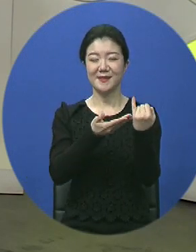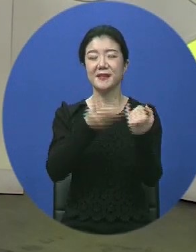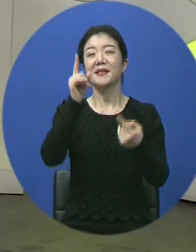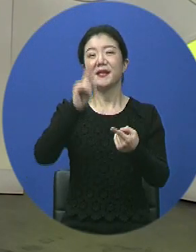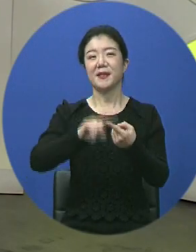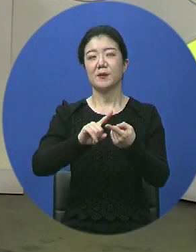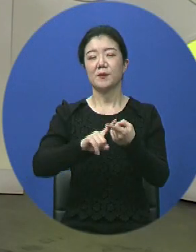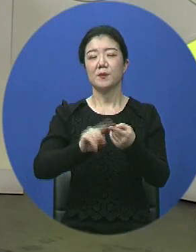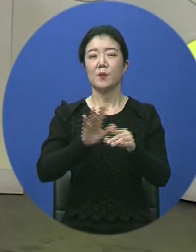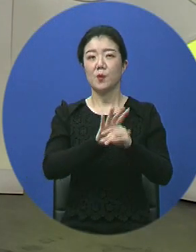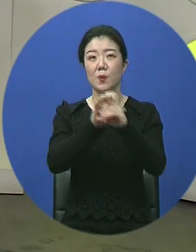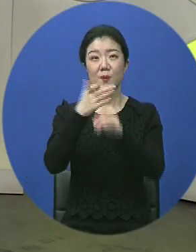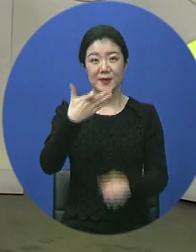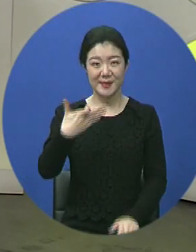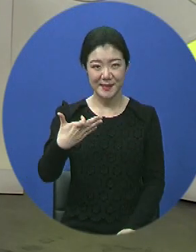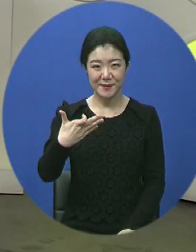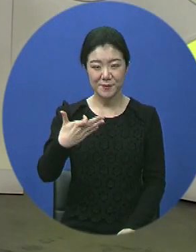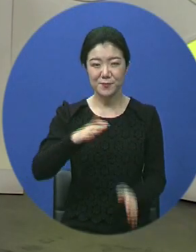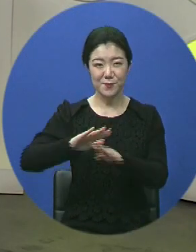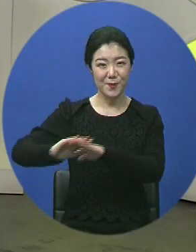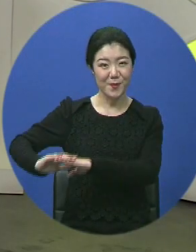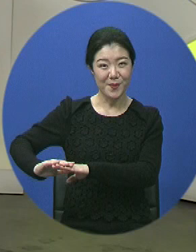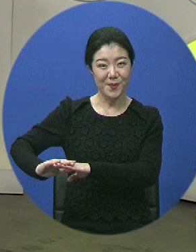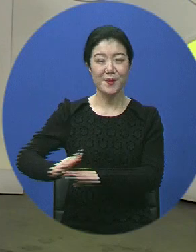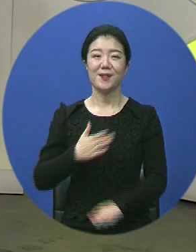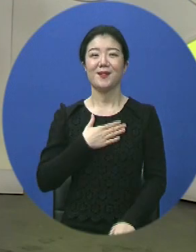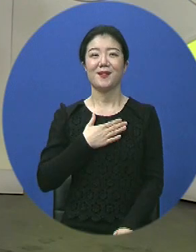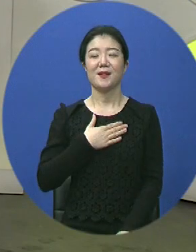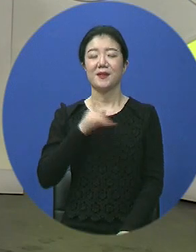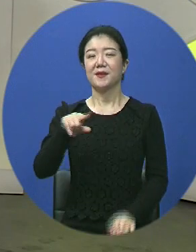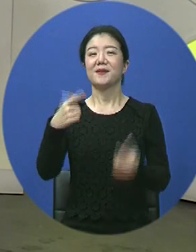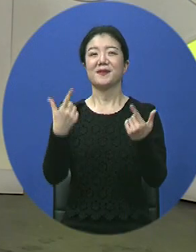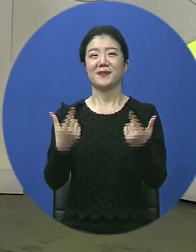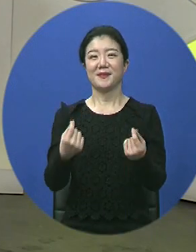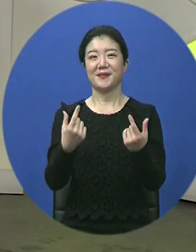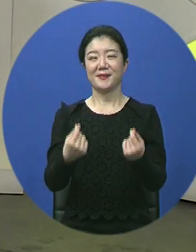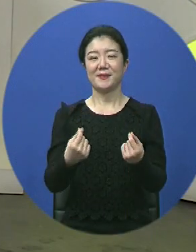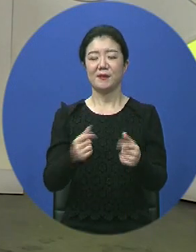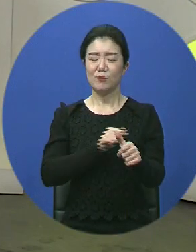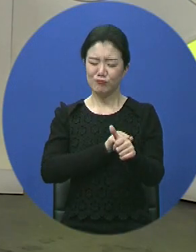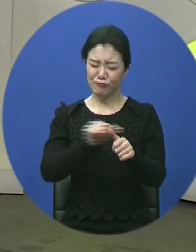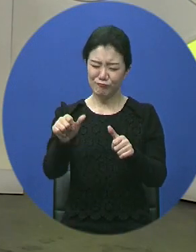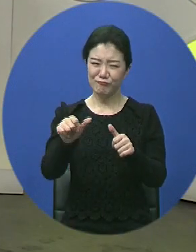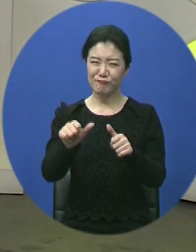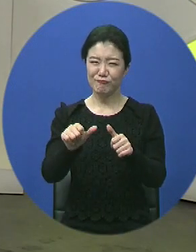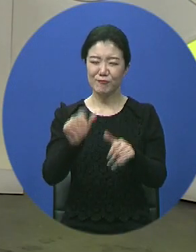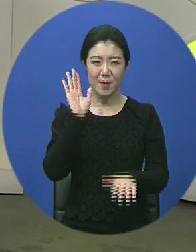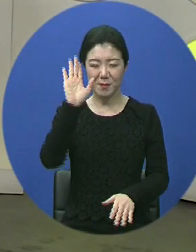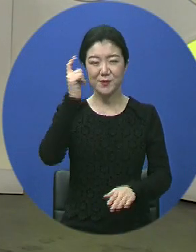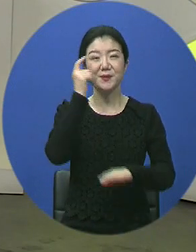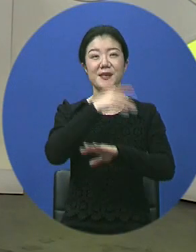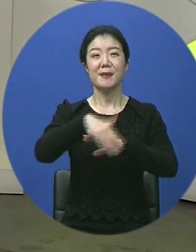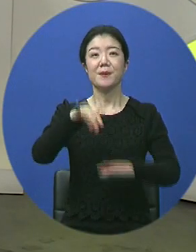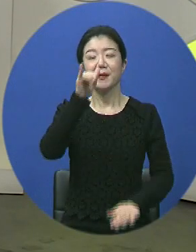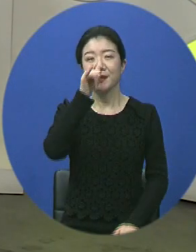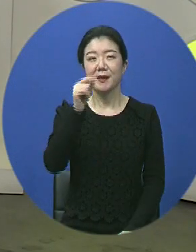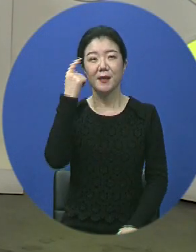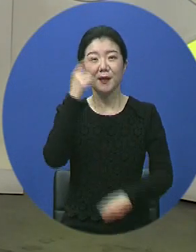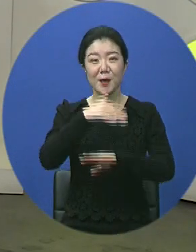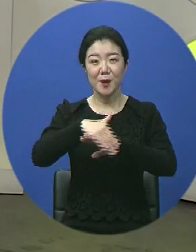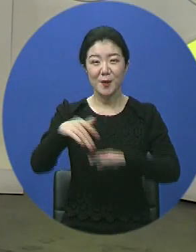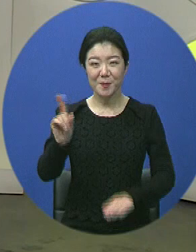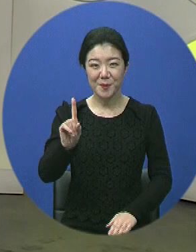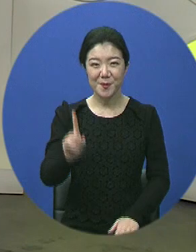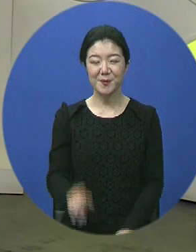그 코로나19를 제쳐놓고, 난 그래도 이렇게 극복하면서 앞으로 계획이 있다. 네. 어떤